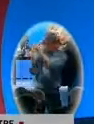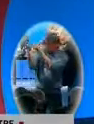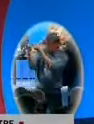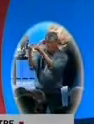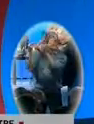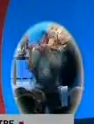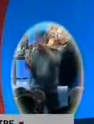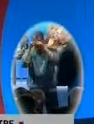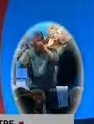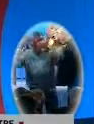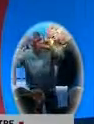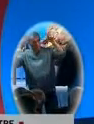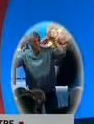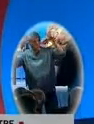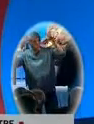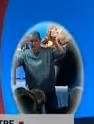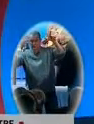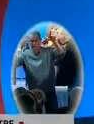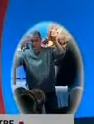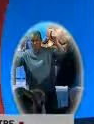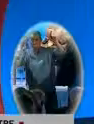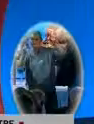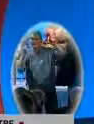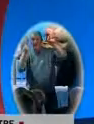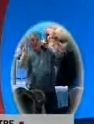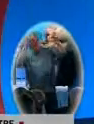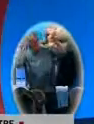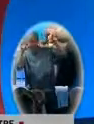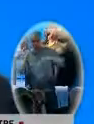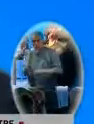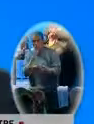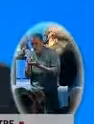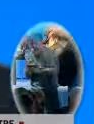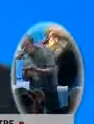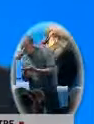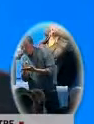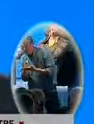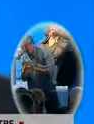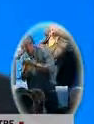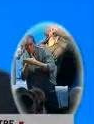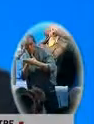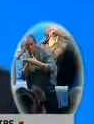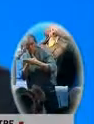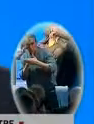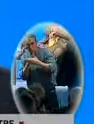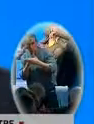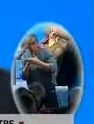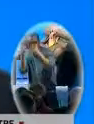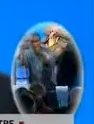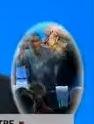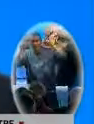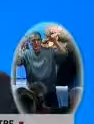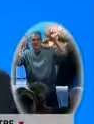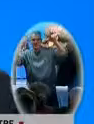de la liberté, ça aussi, ça fait partie des vocations du nouveau centre. C'est à nous de promouvoir la